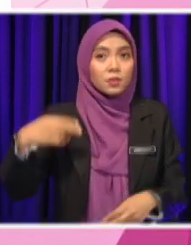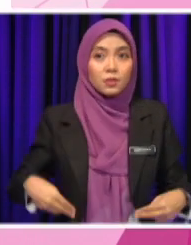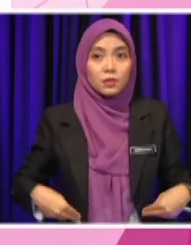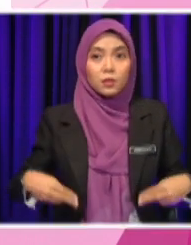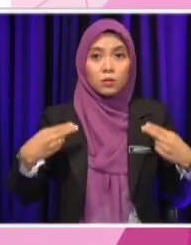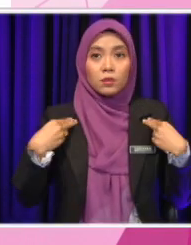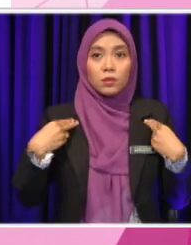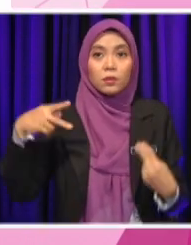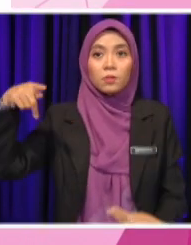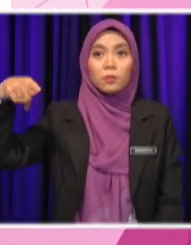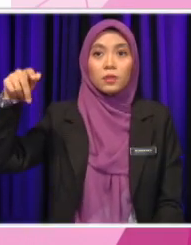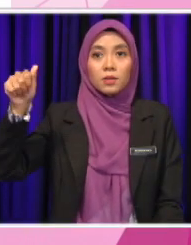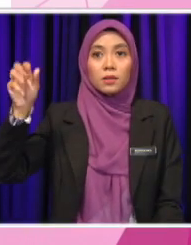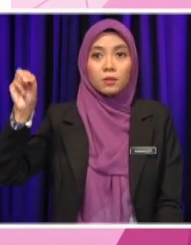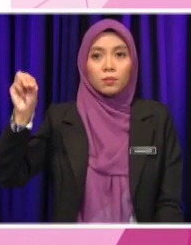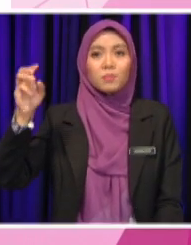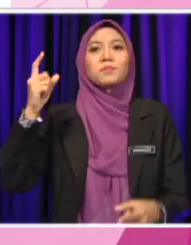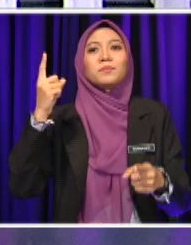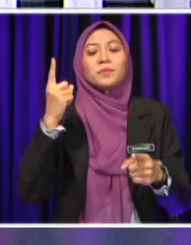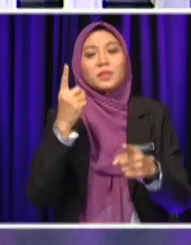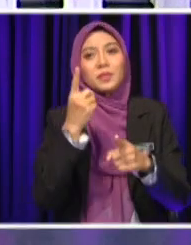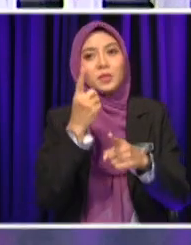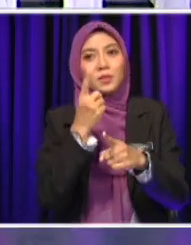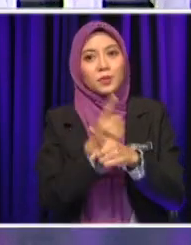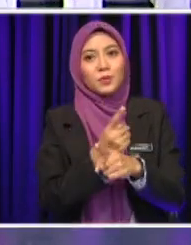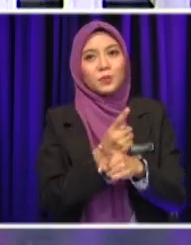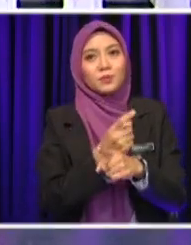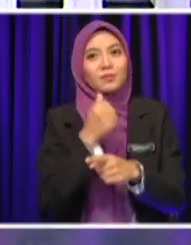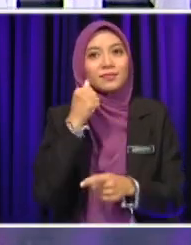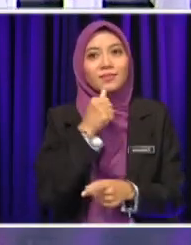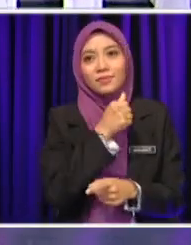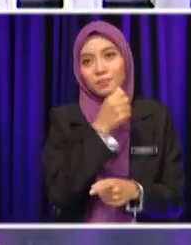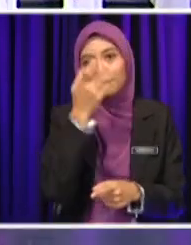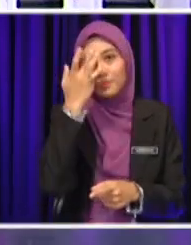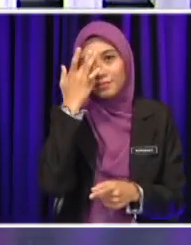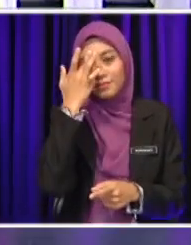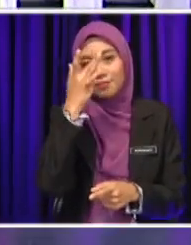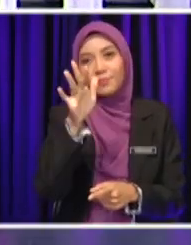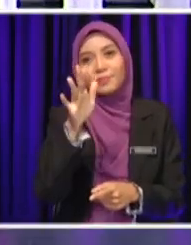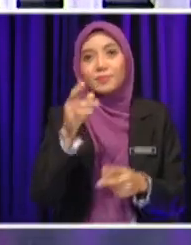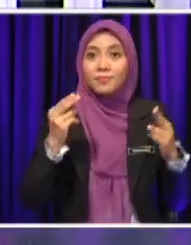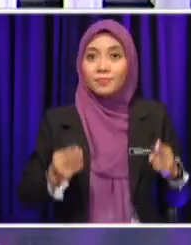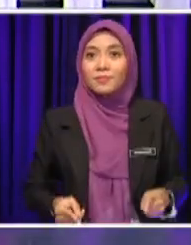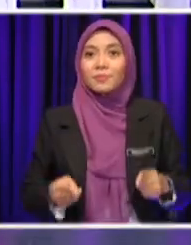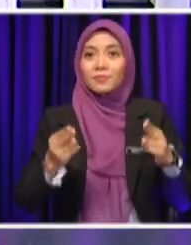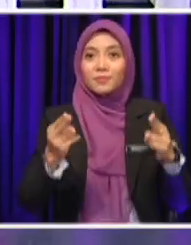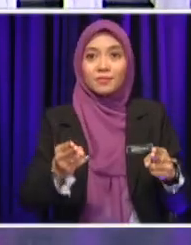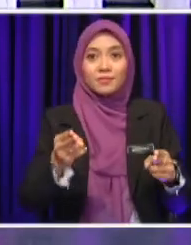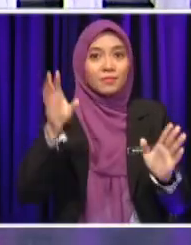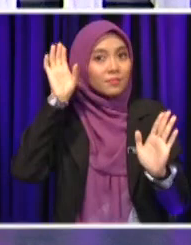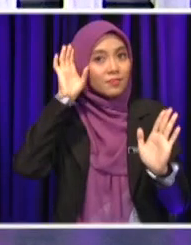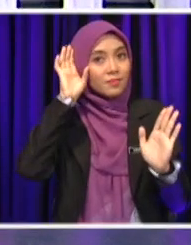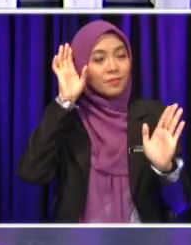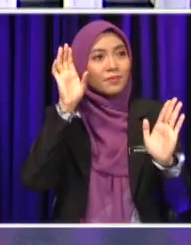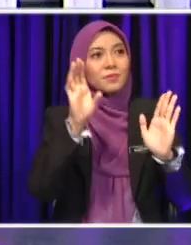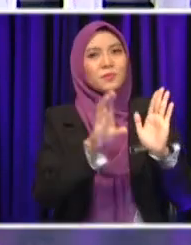pump. Tepat sekali Aiman. Aiman dapat lagi. Jadi cikgu hadiahkan satu lagi. Satu lagi cikgu. Apa